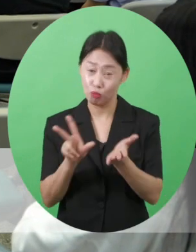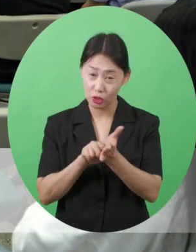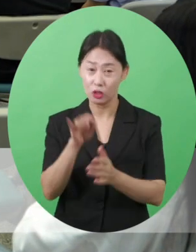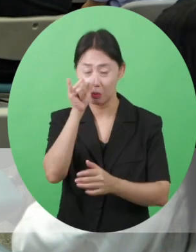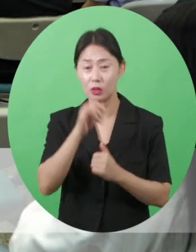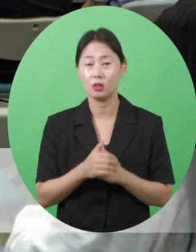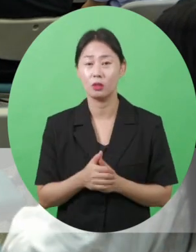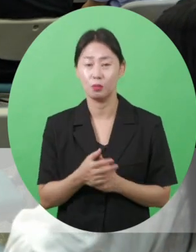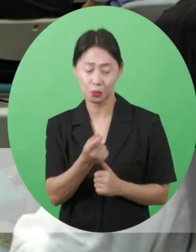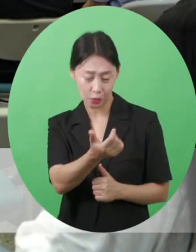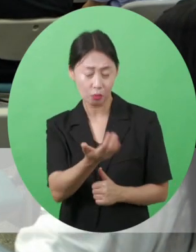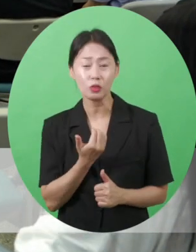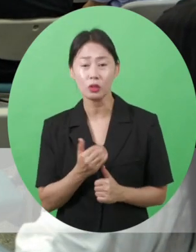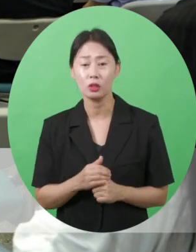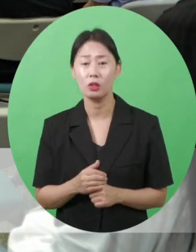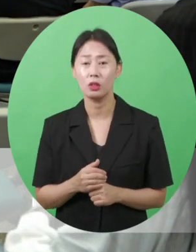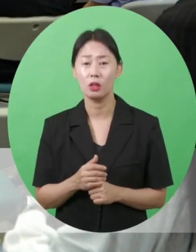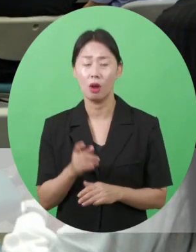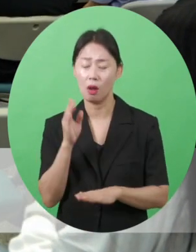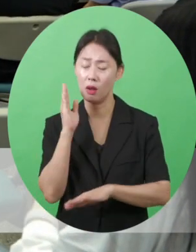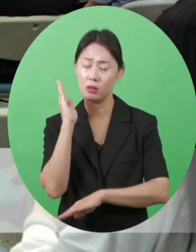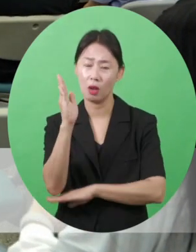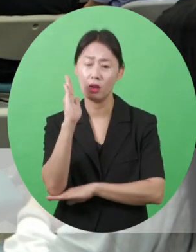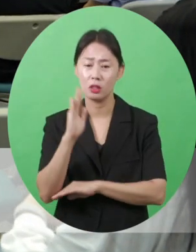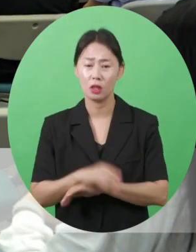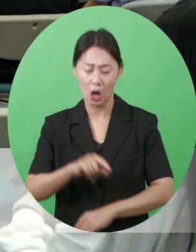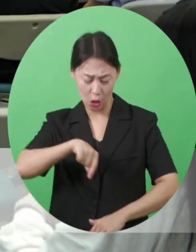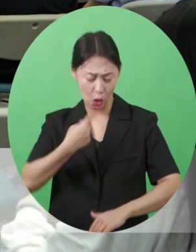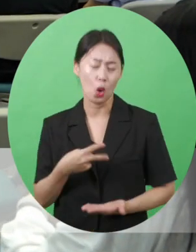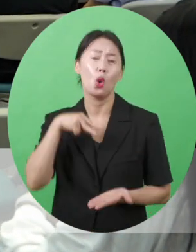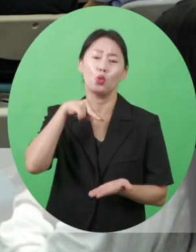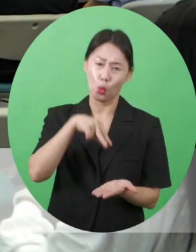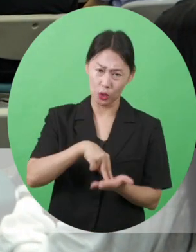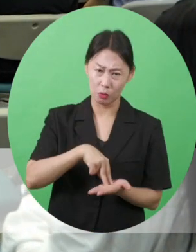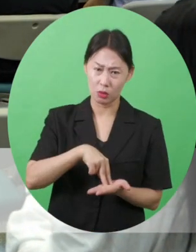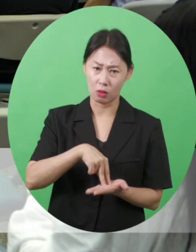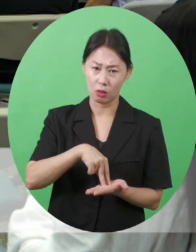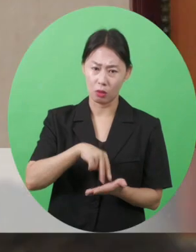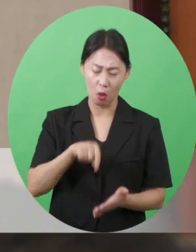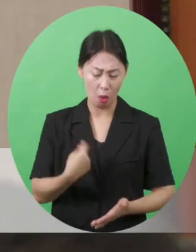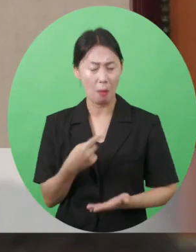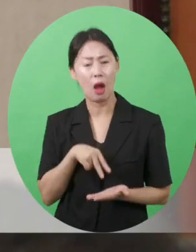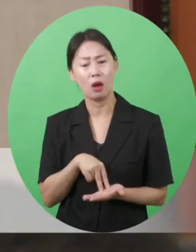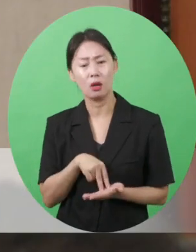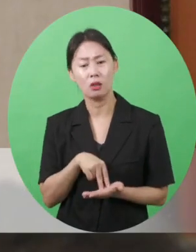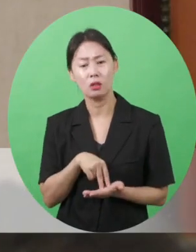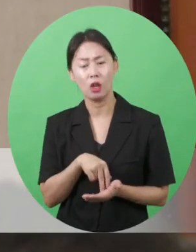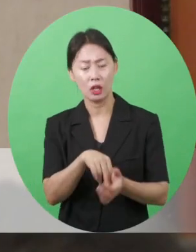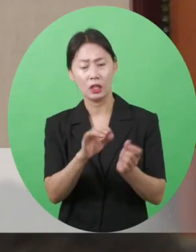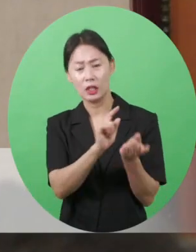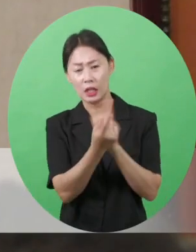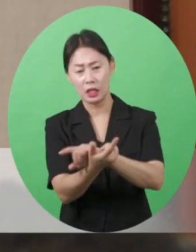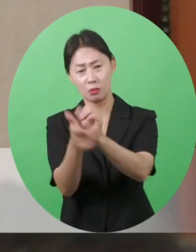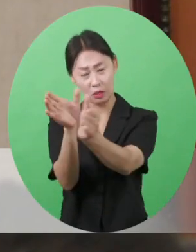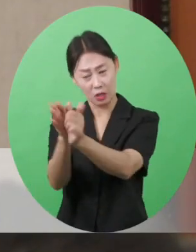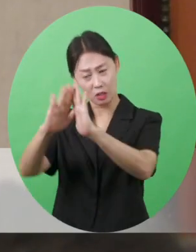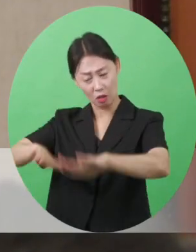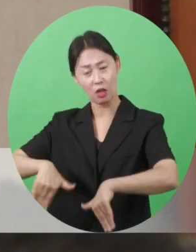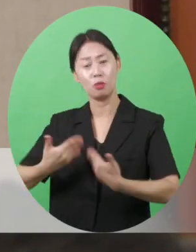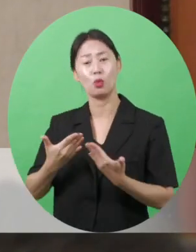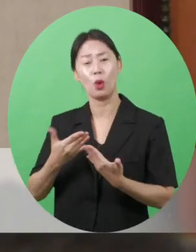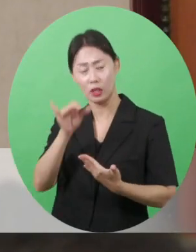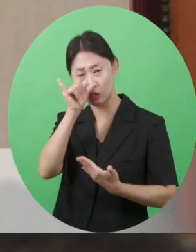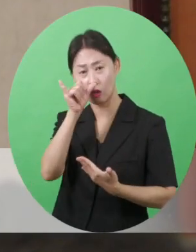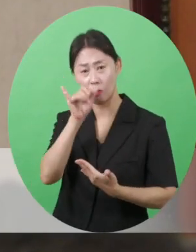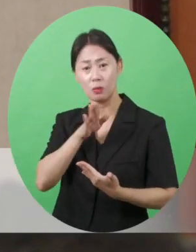아까도 말씀을 허관장님 하셨는데 독립성의 문제가 큽니다. 위탁기관인 우리